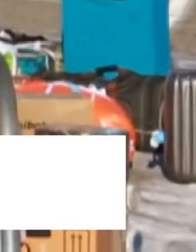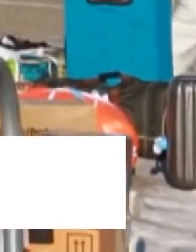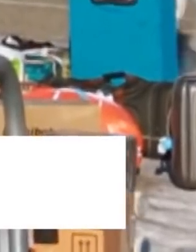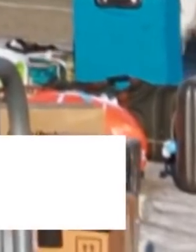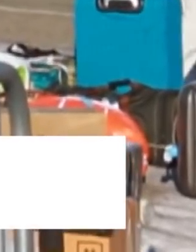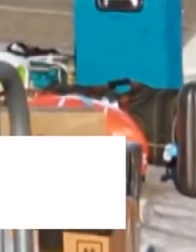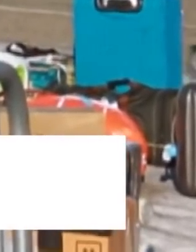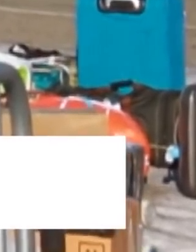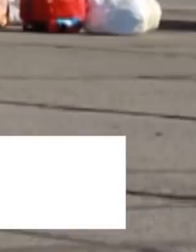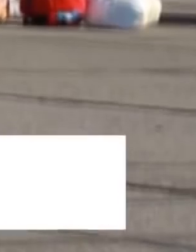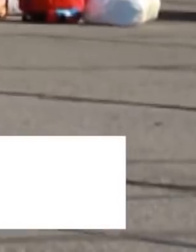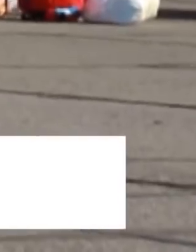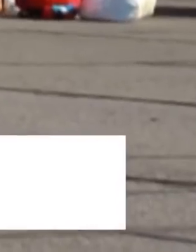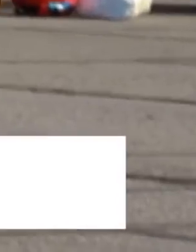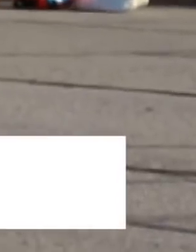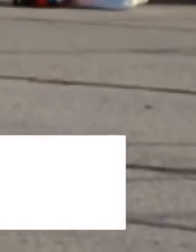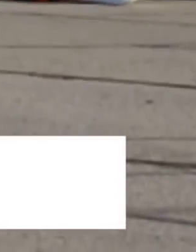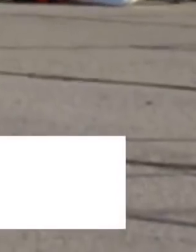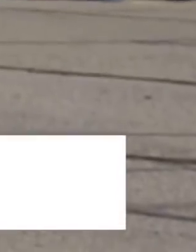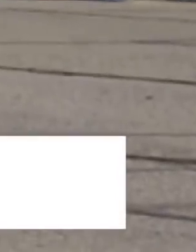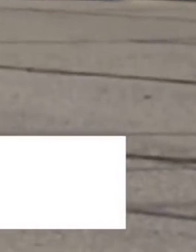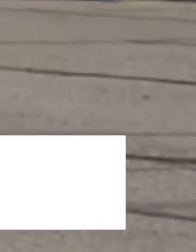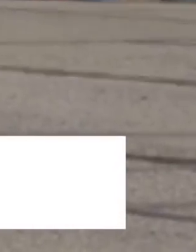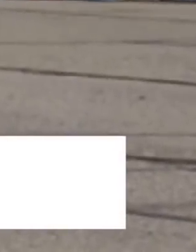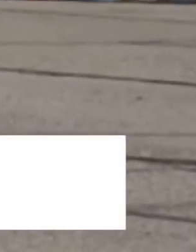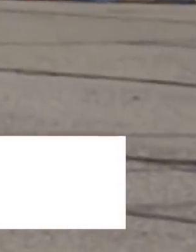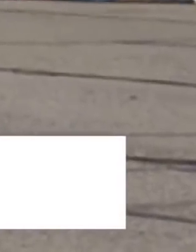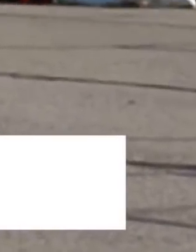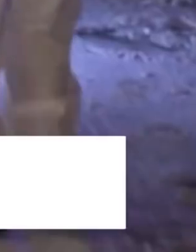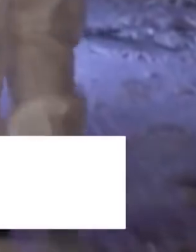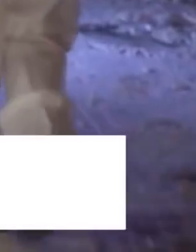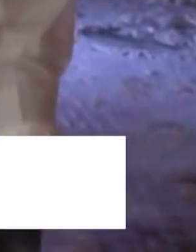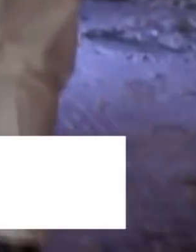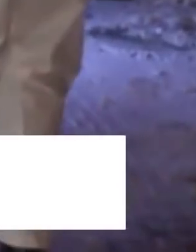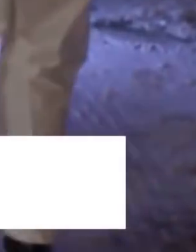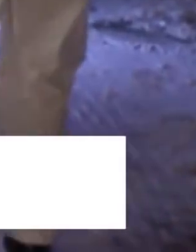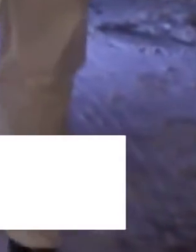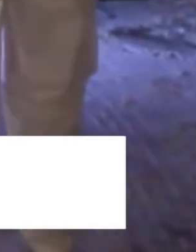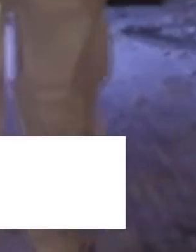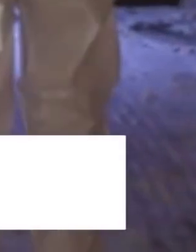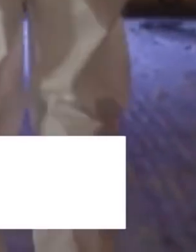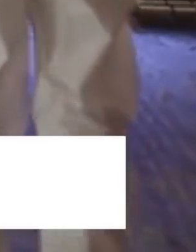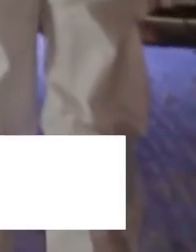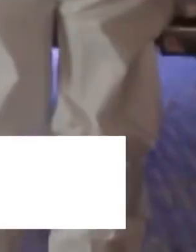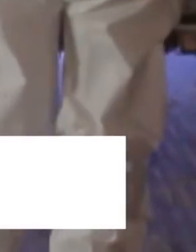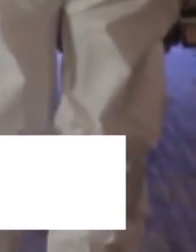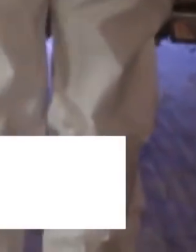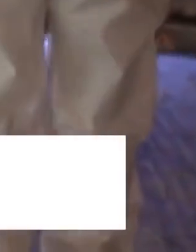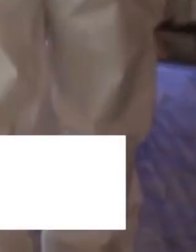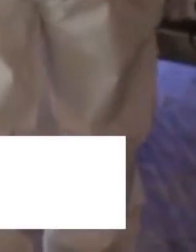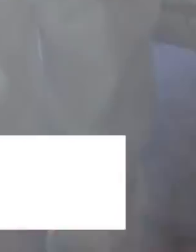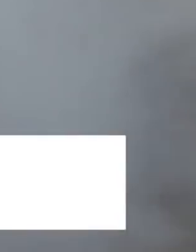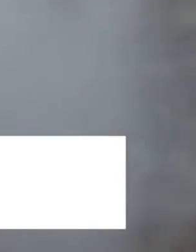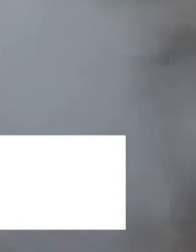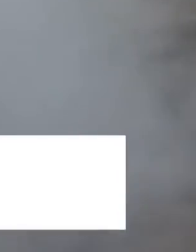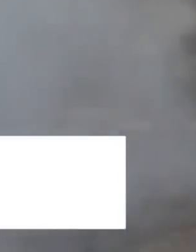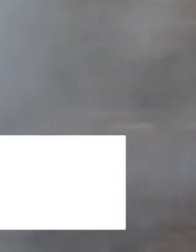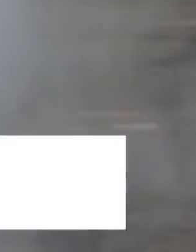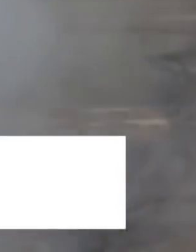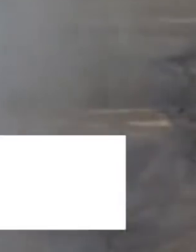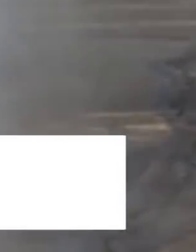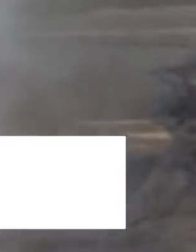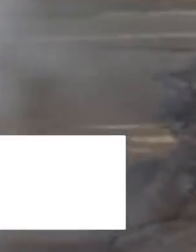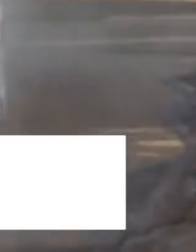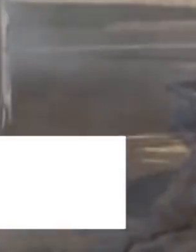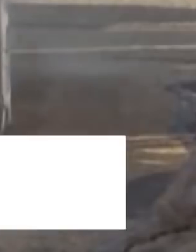урдсан сэргийлэх халдваргүйдлийг 1478 тэврийн хэрэгсэл 6500 кг ачаа тээшинд хийсэн байна. Голомтын эцсийн халдваргүйдлийг